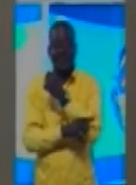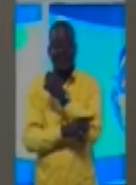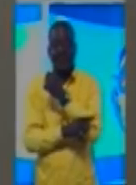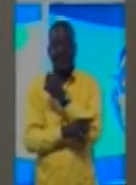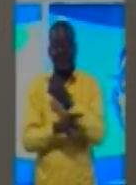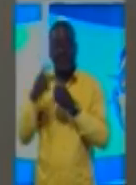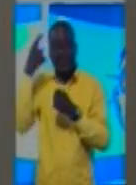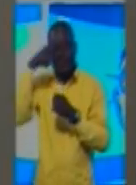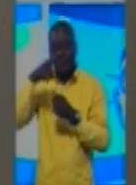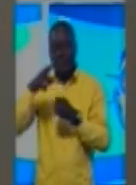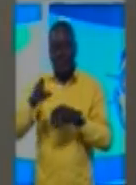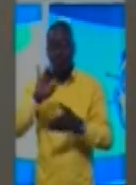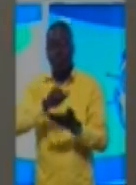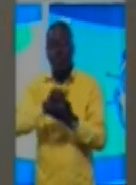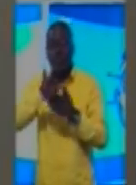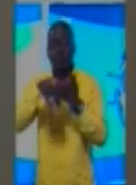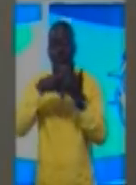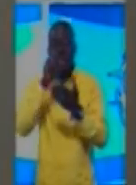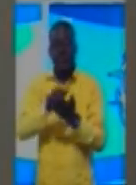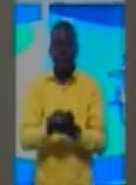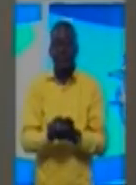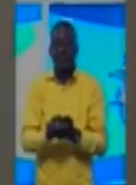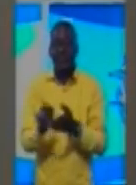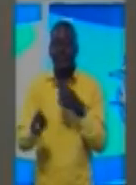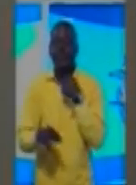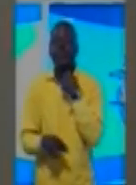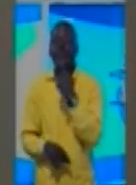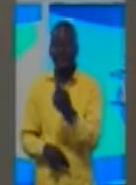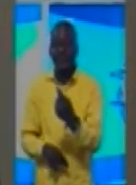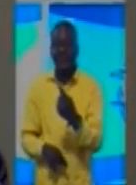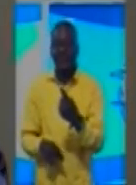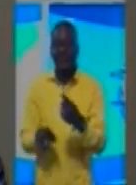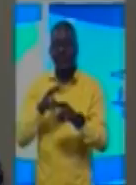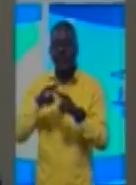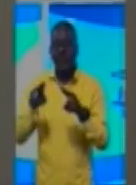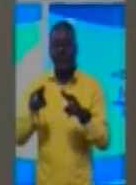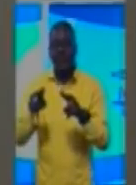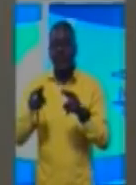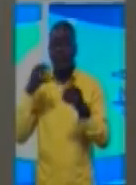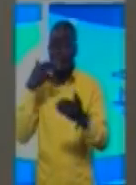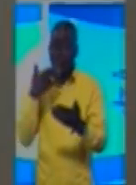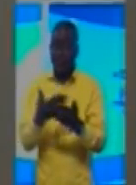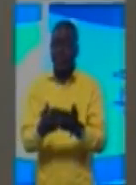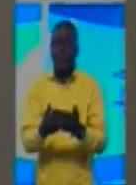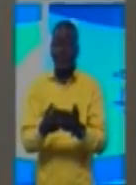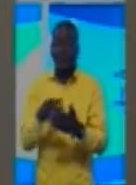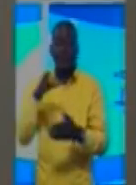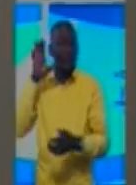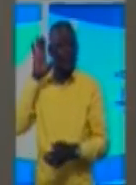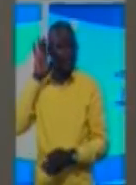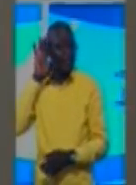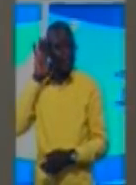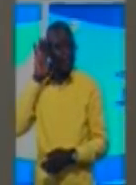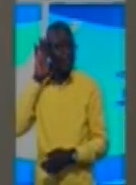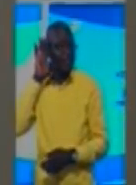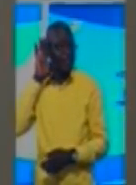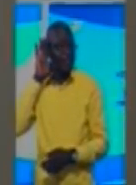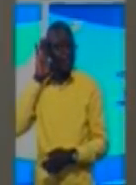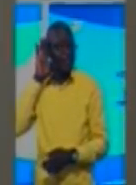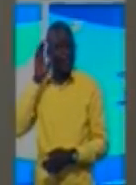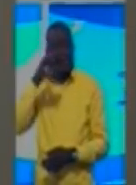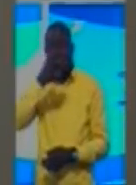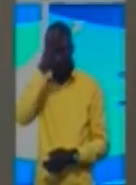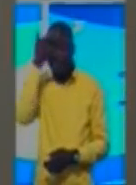Pour essayer votre jeu. Alors, il m'a dit de vous dire de bien écouter. Voilà, parce que